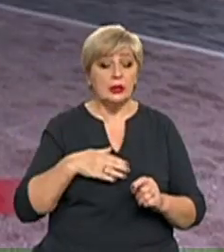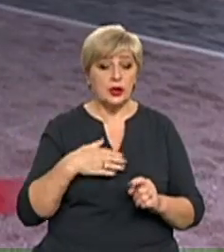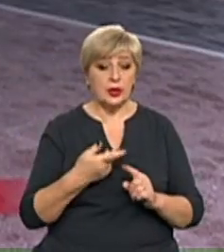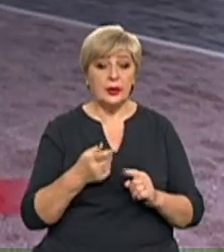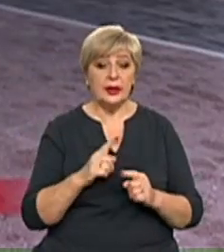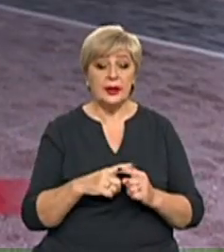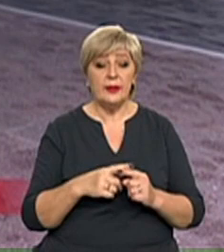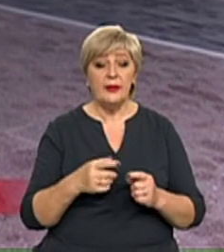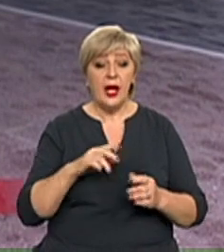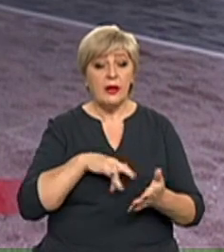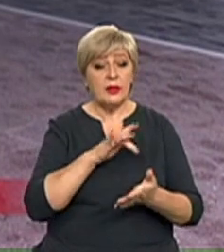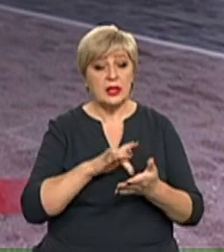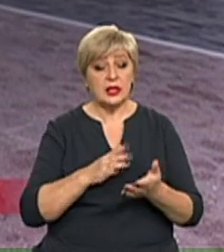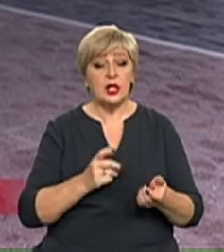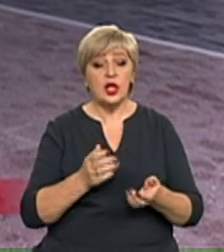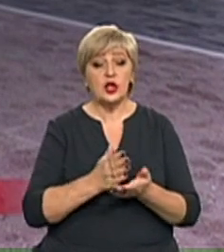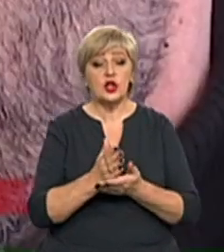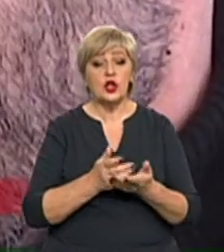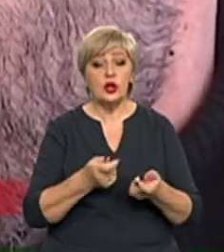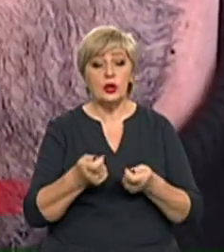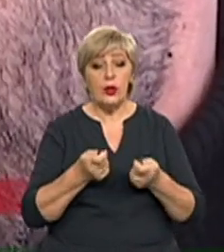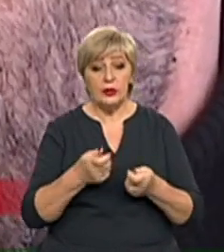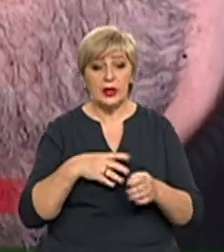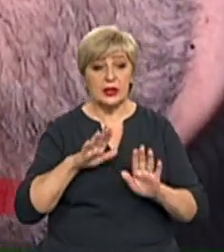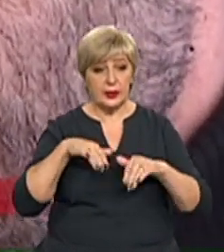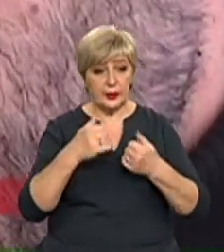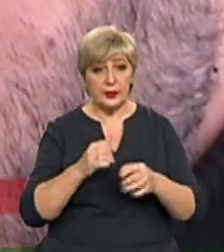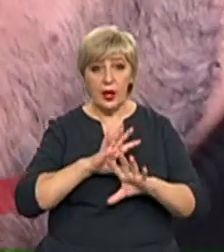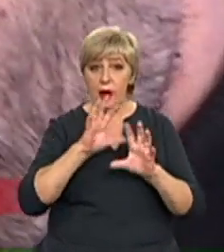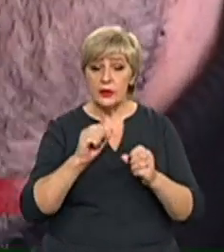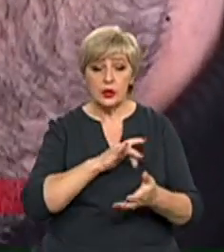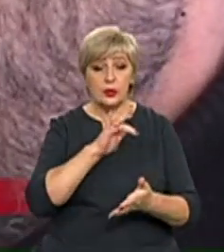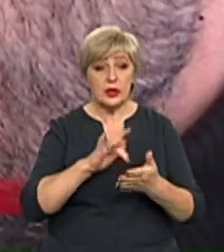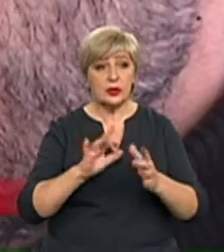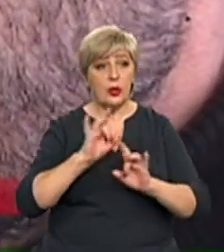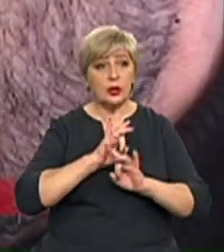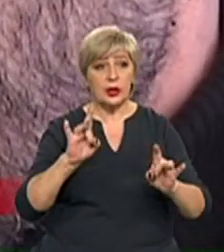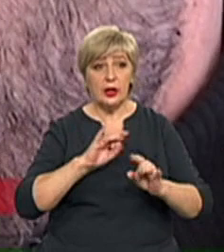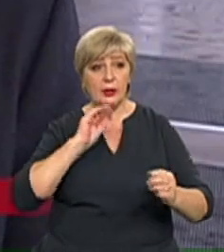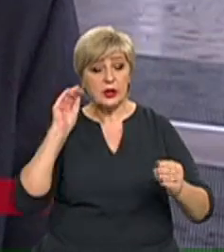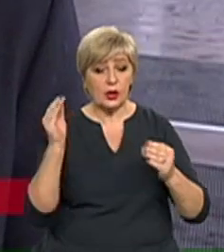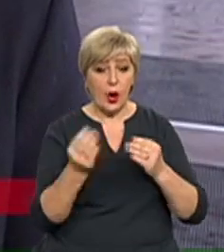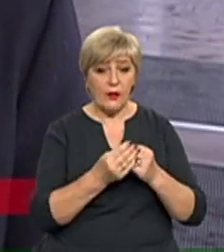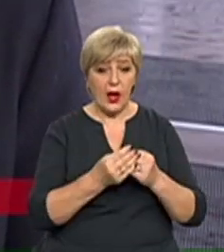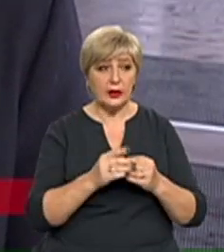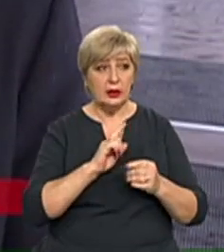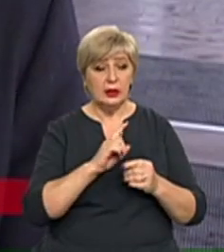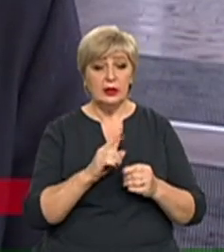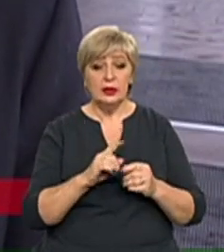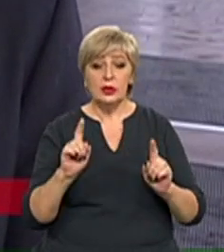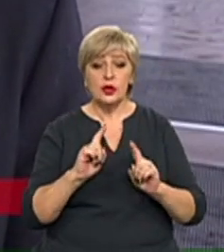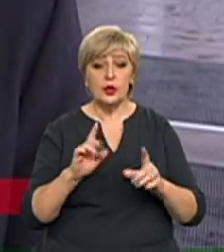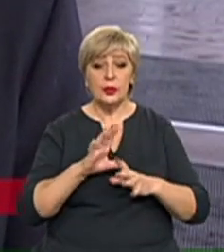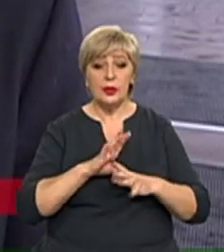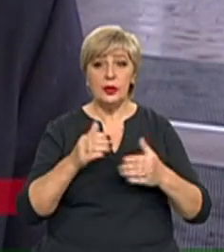Міські чиновники запропонували всю шкідливу рекламу сховати, аби не зваблювати тих, хто не палить. Щоб не